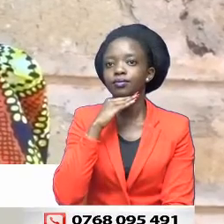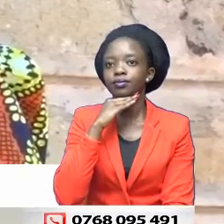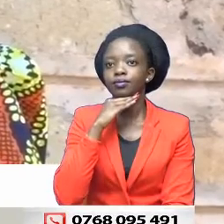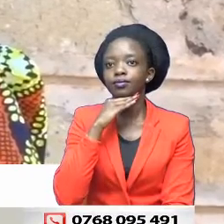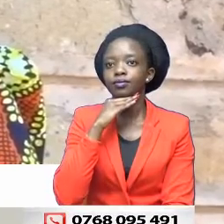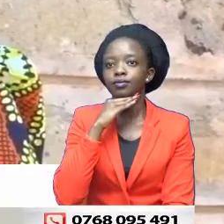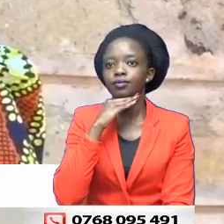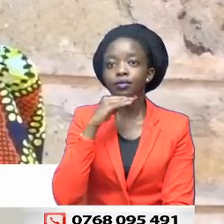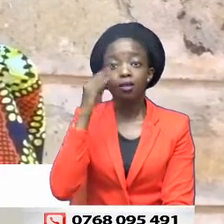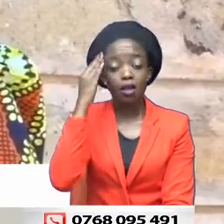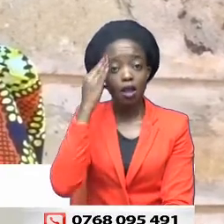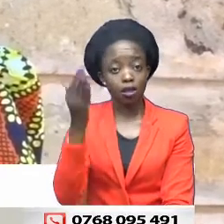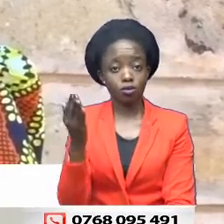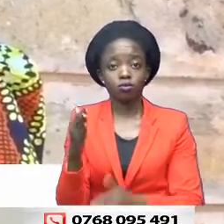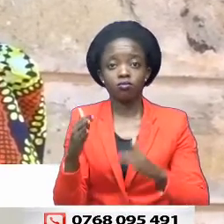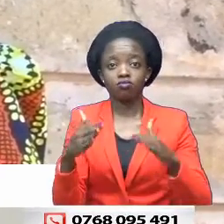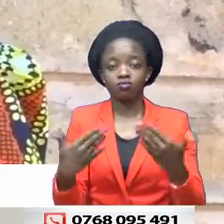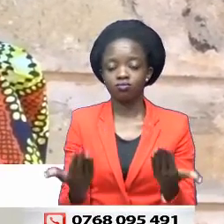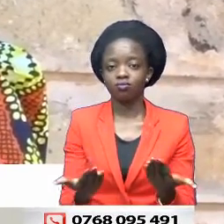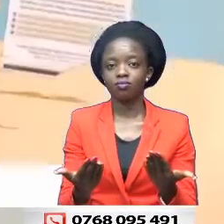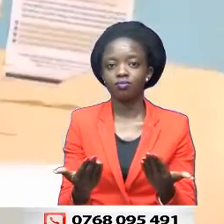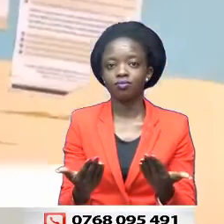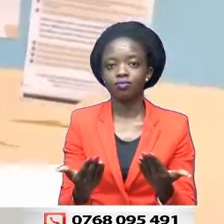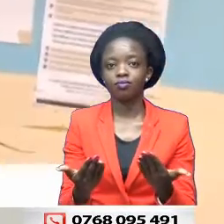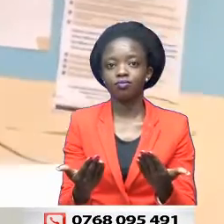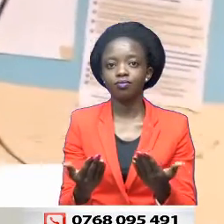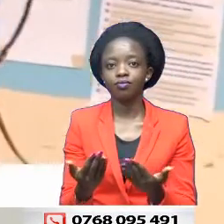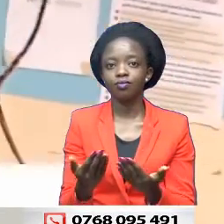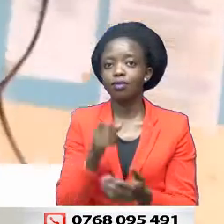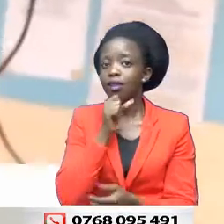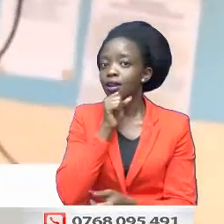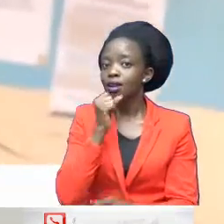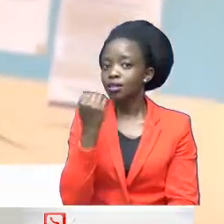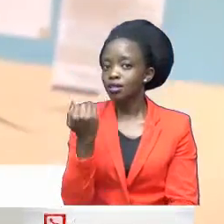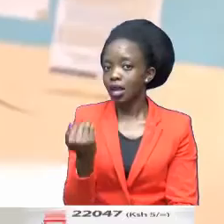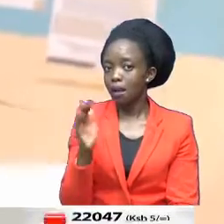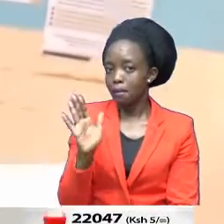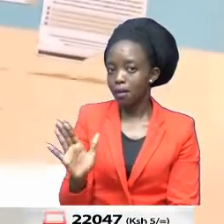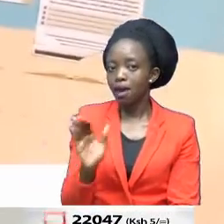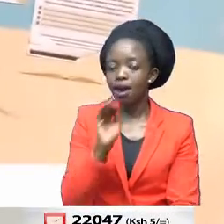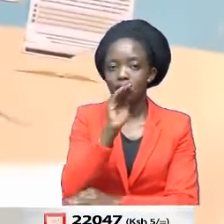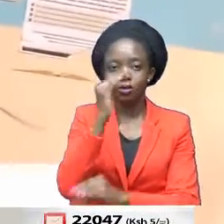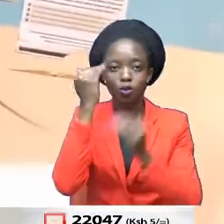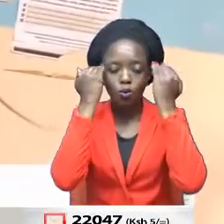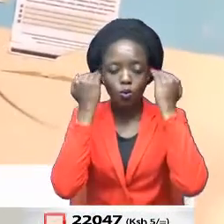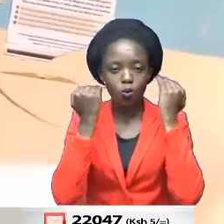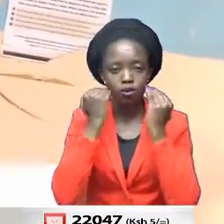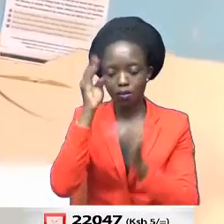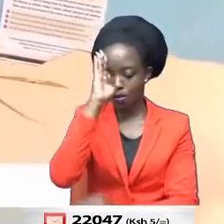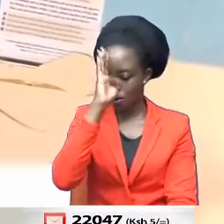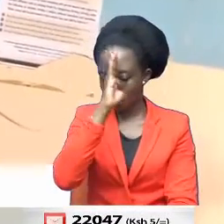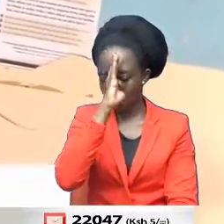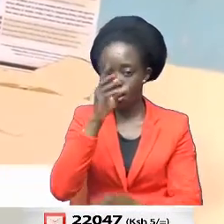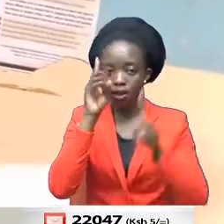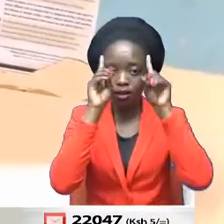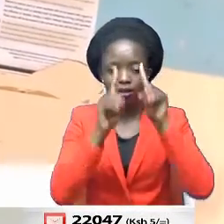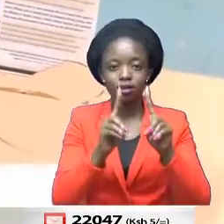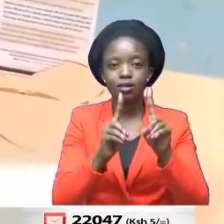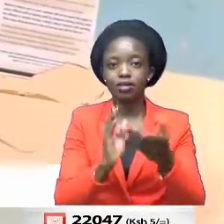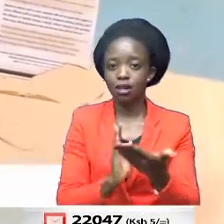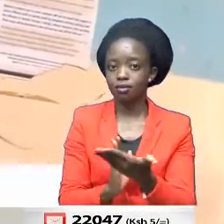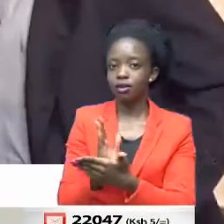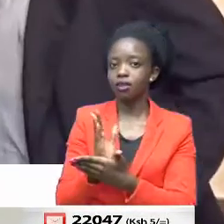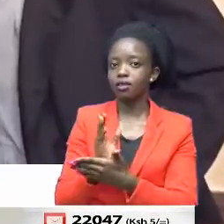Sasa sijui ni nini. Kijana wake Concepta ameomba mahakama ya Bungoma kufanya uamuzi ulio haki kesi